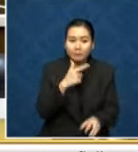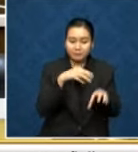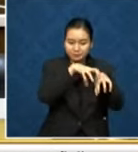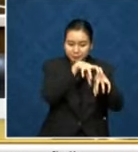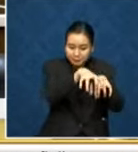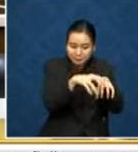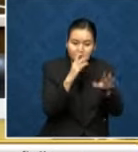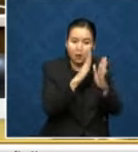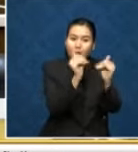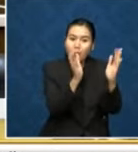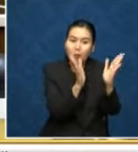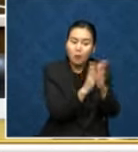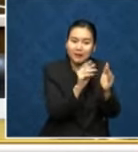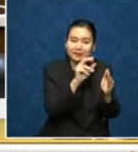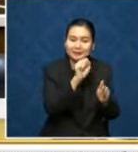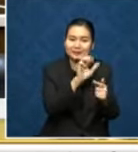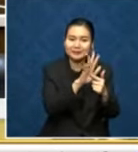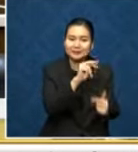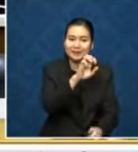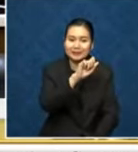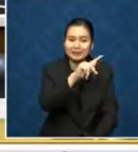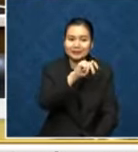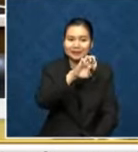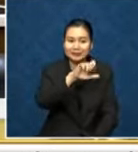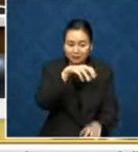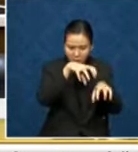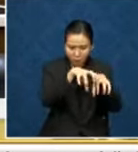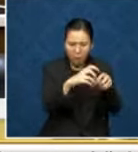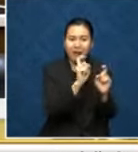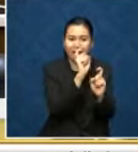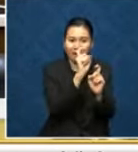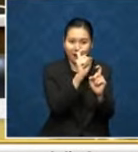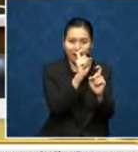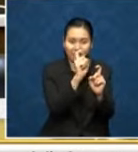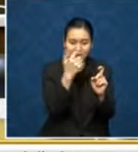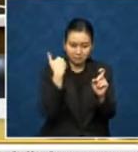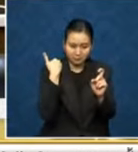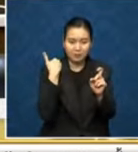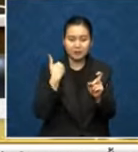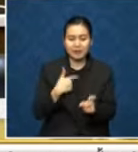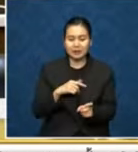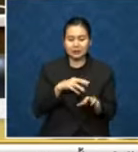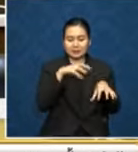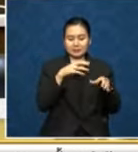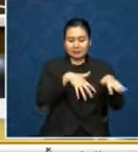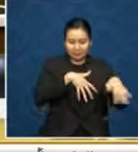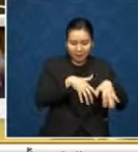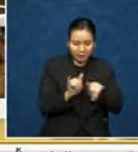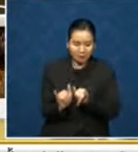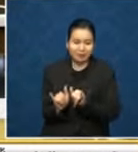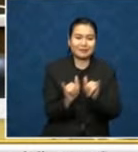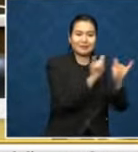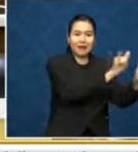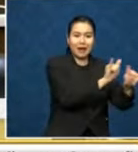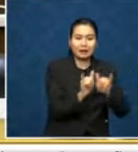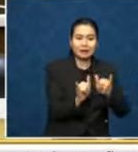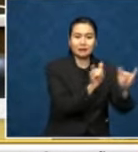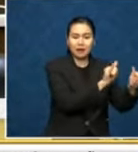สันติธรรมรามทั้งหมดครับตอนนี้อันตรายมากและชาวบ้านหลายคนครับประชาชนเนี่ยต้องย้ายที่อยู่เพราะว่